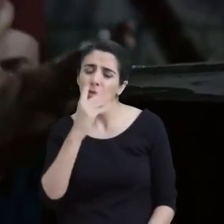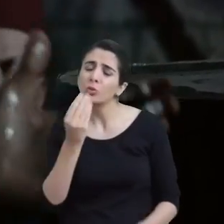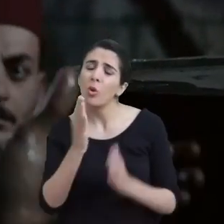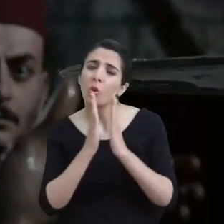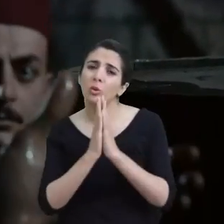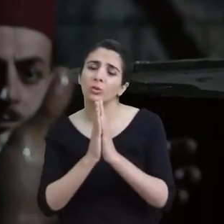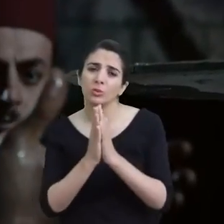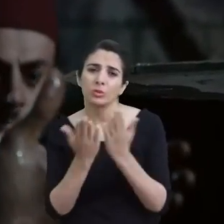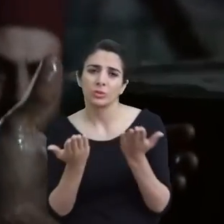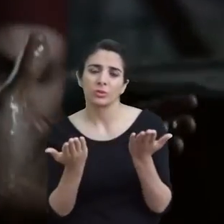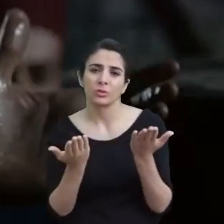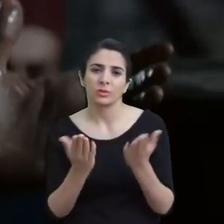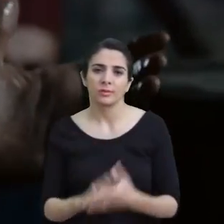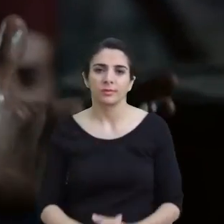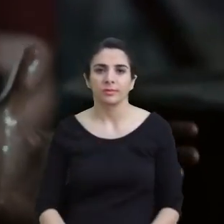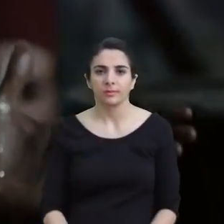Amirim çok özür dilerim.